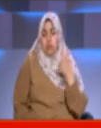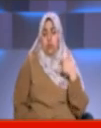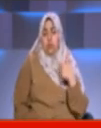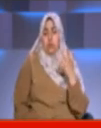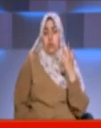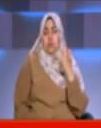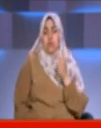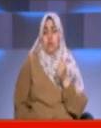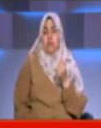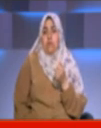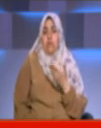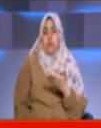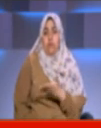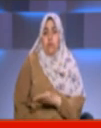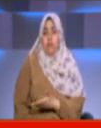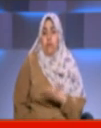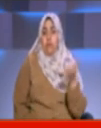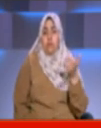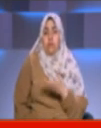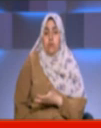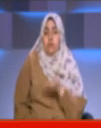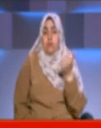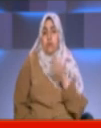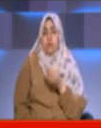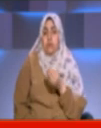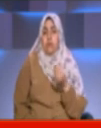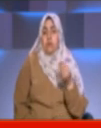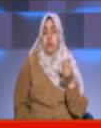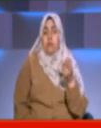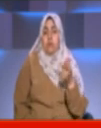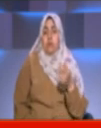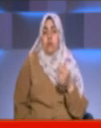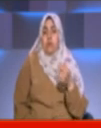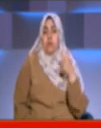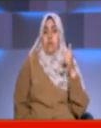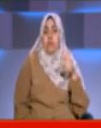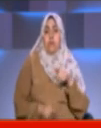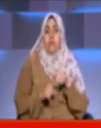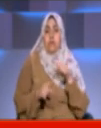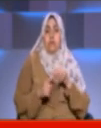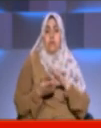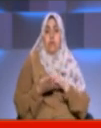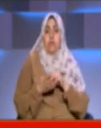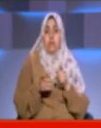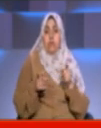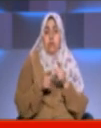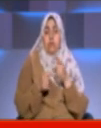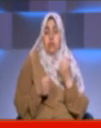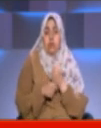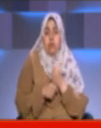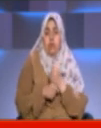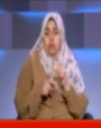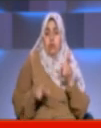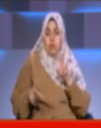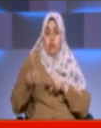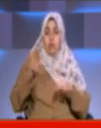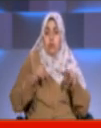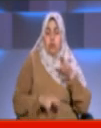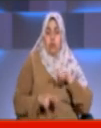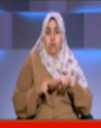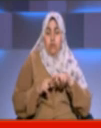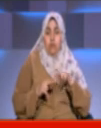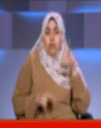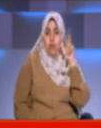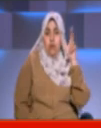حساب أجهزة استخباراتية لقوى كبرى. فهنا يعني هذا جزء من عملية التضليل الإعلامي